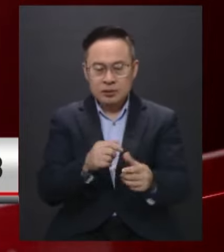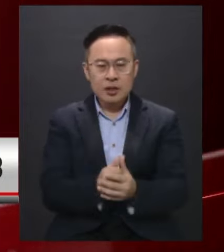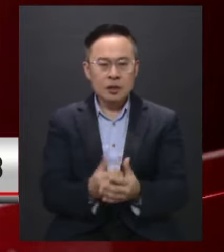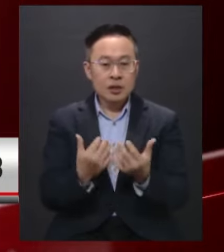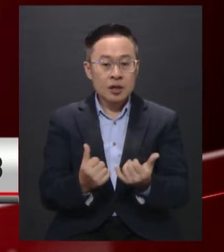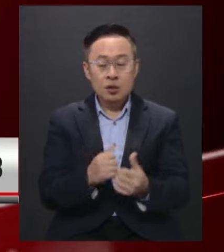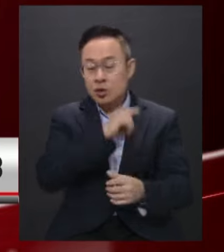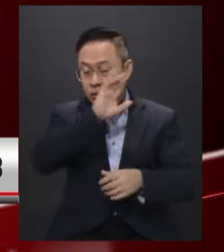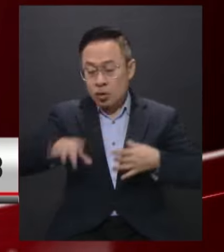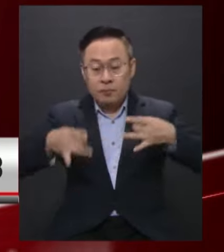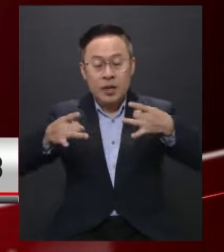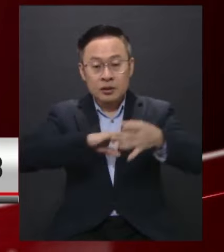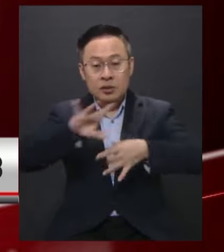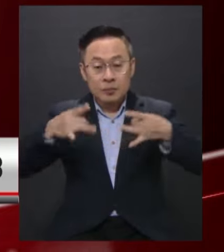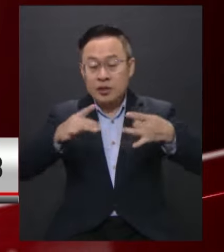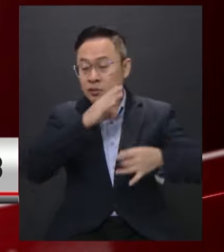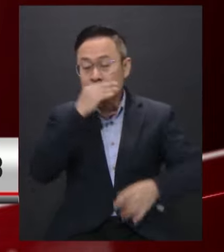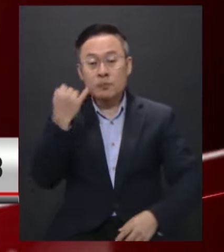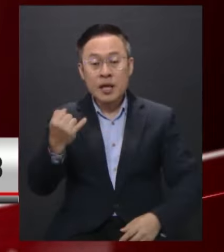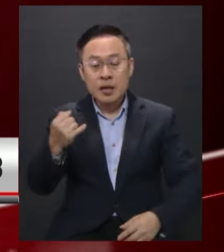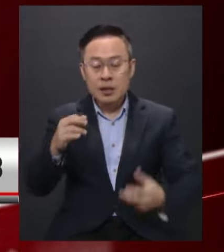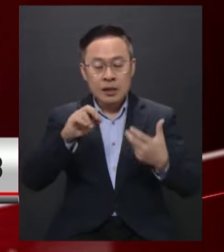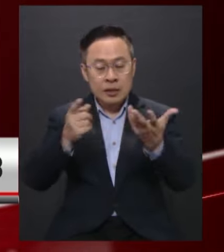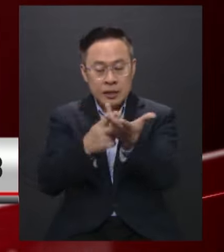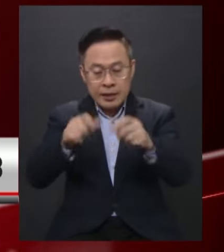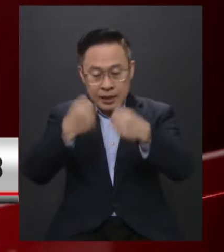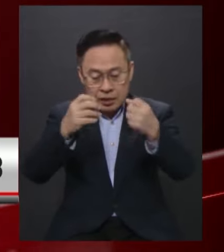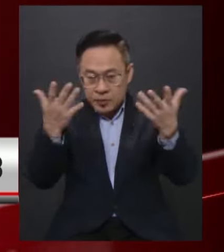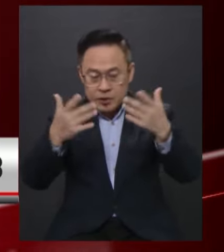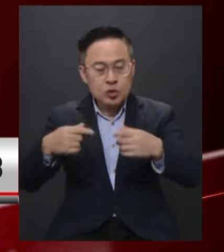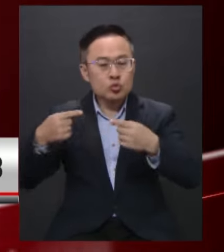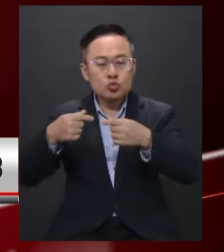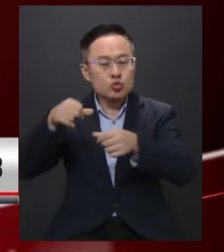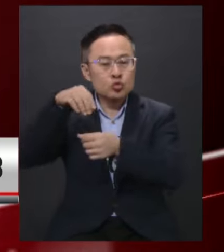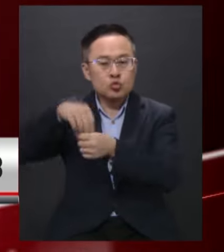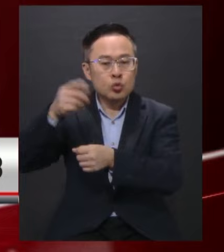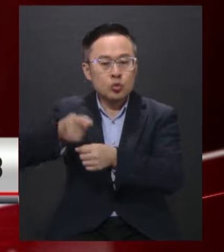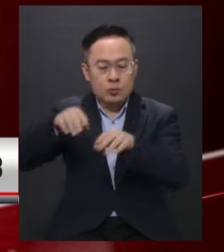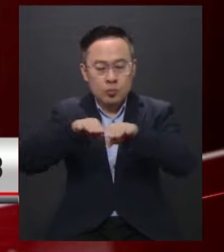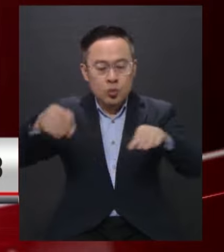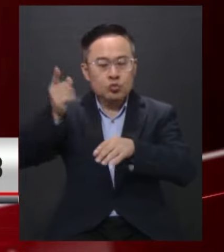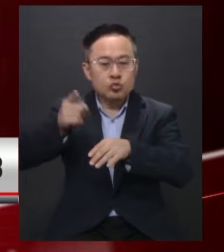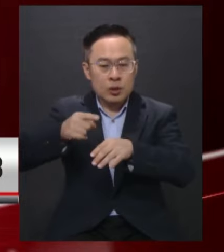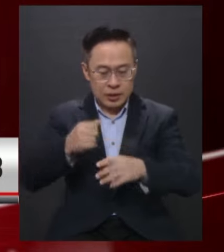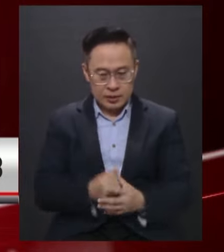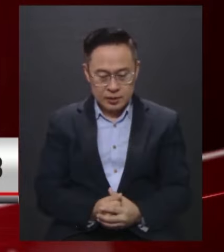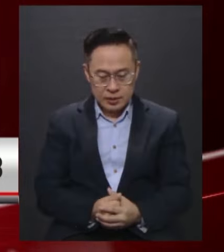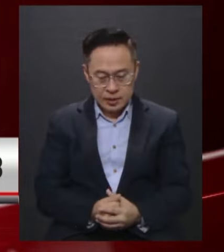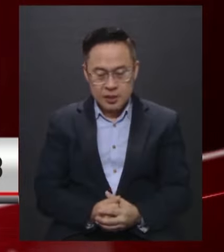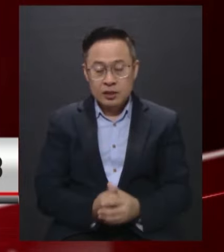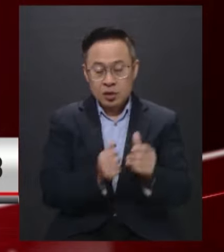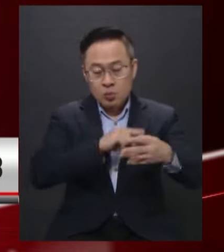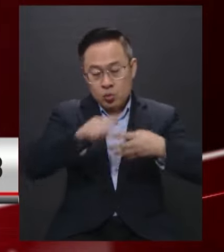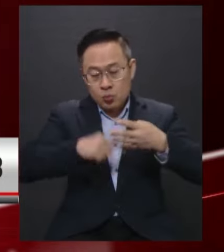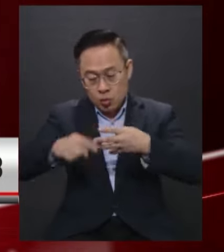ไม่หักคะแนนนะคุณแต่ถ้าใน90นาทีเราเสมอหรือชนะได้ FIFA Ranking ก็จะได้คะแนนเพิ่มมากขึ้น ถูกต้อง นั่นหมายความว่าจากอันดับที่นะต